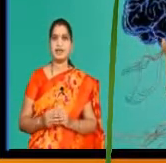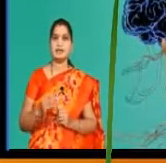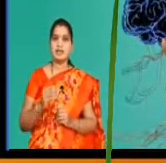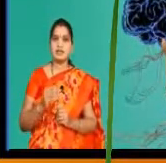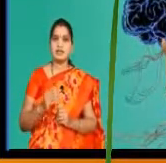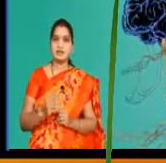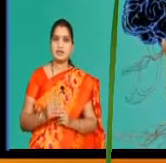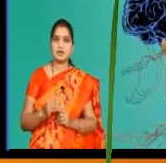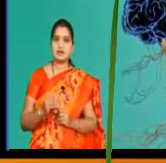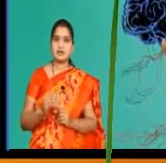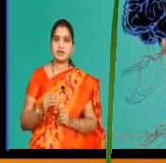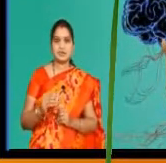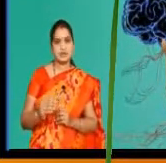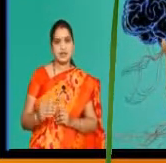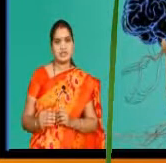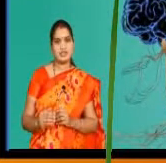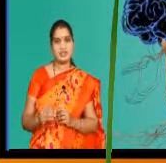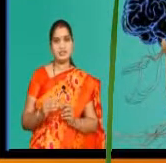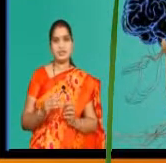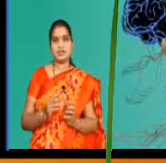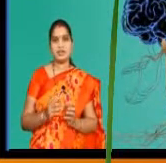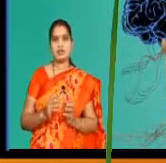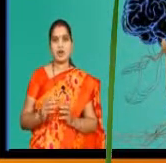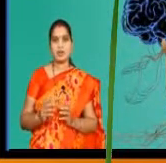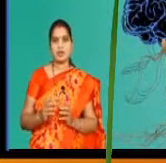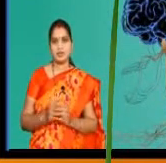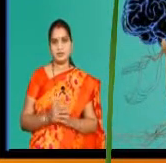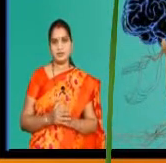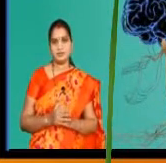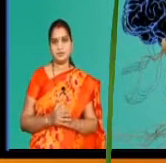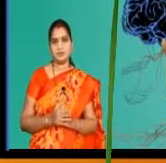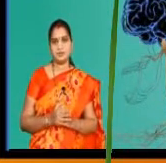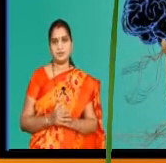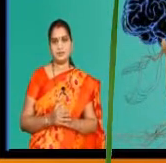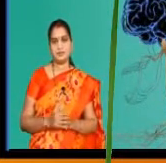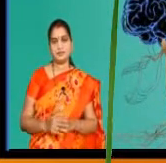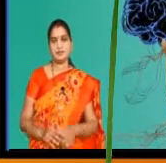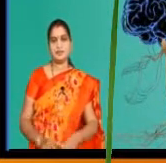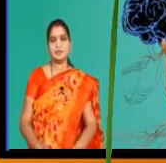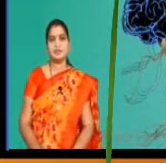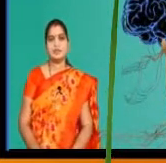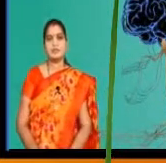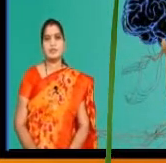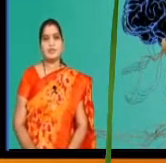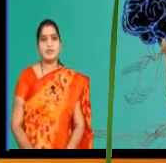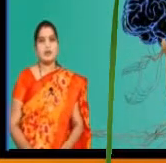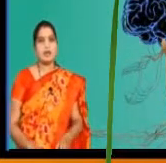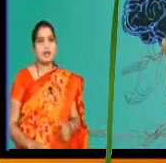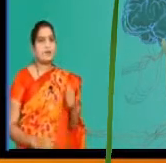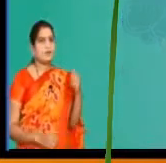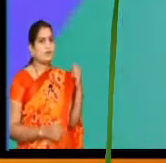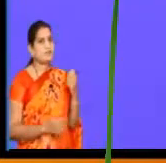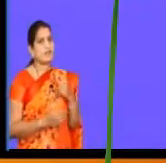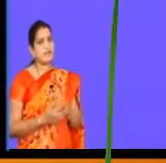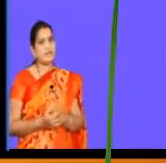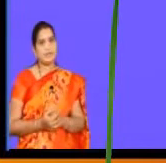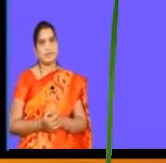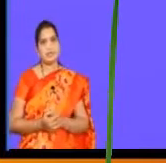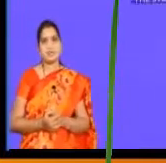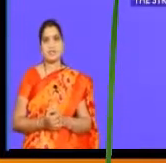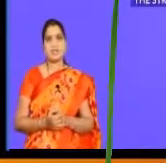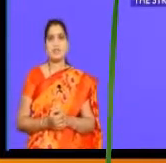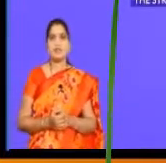అందరూ ఇక్కడున్న ప్రాబ్లం చూస్తున్నారు. రోజు రోజుకి కోవిడ్ కేసెస్ అనేది ఇంక్రీజ్ అవుతుంది.